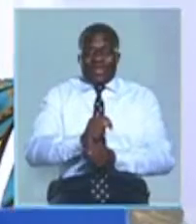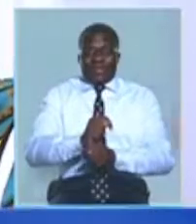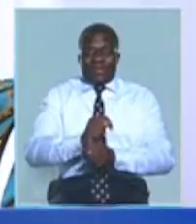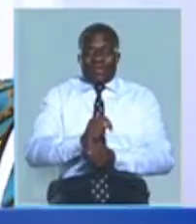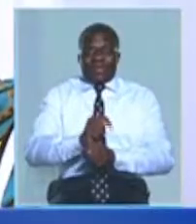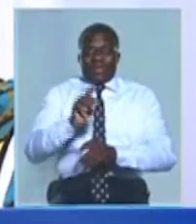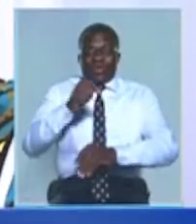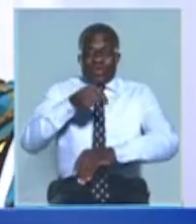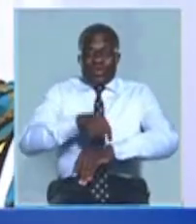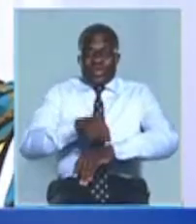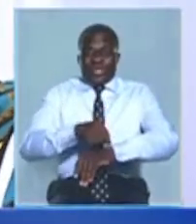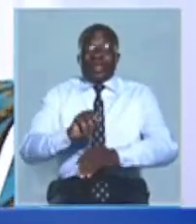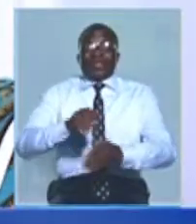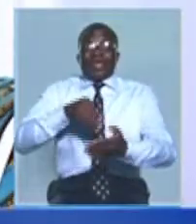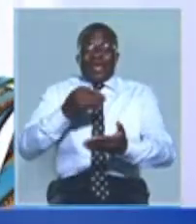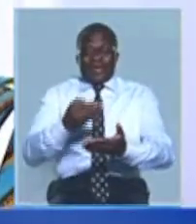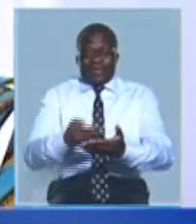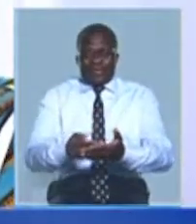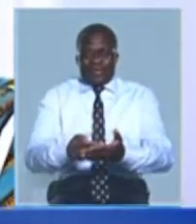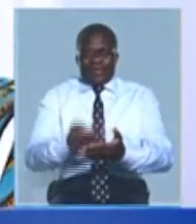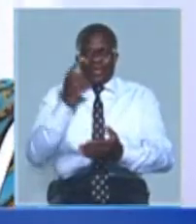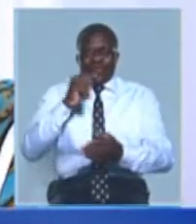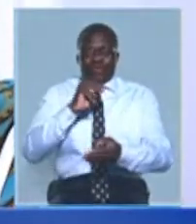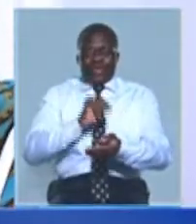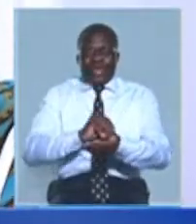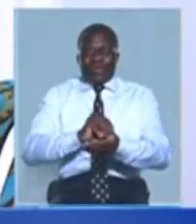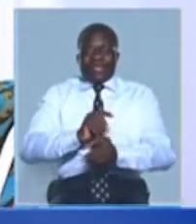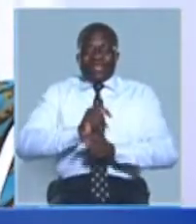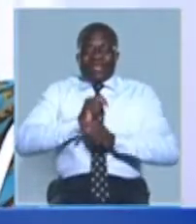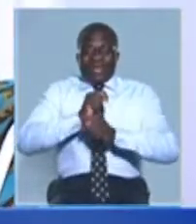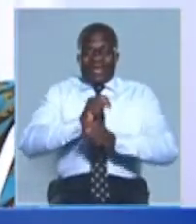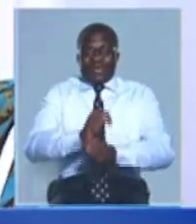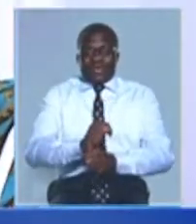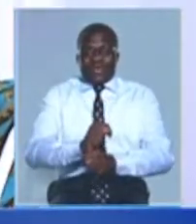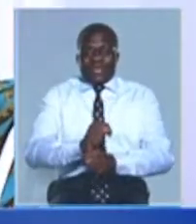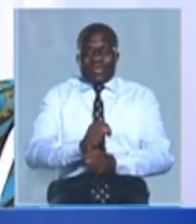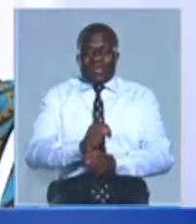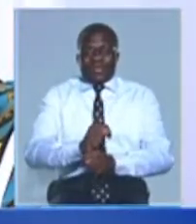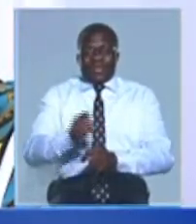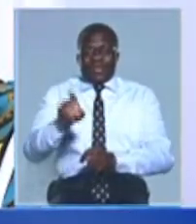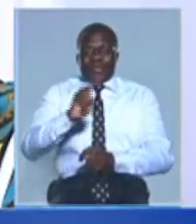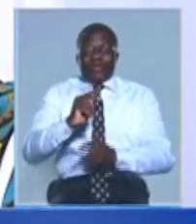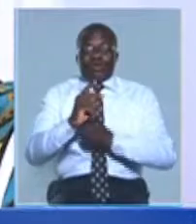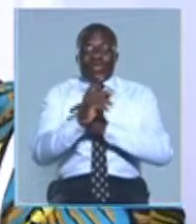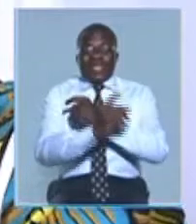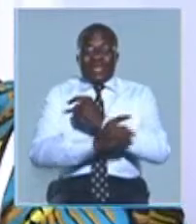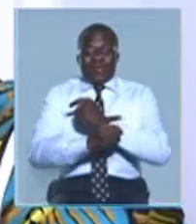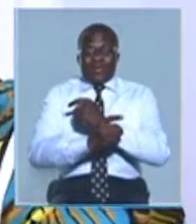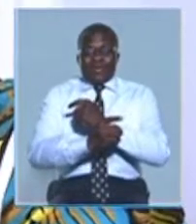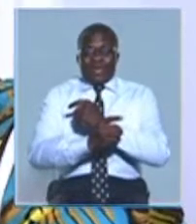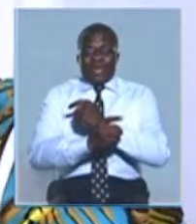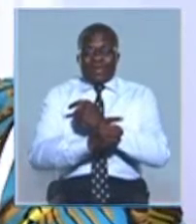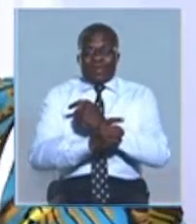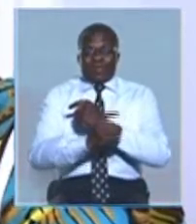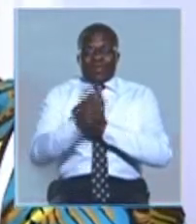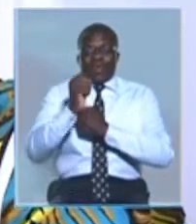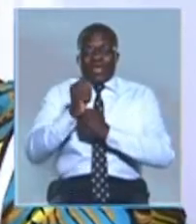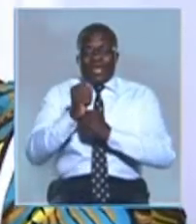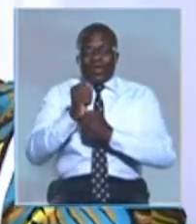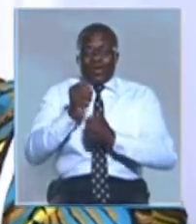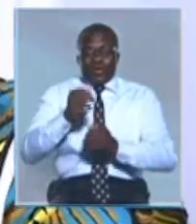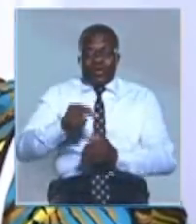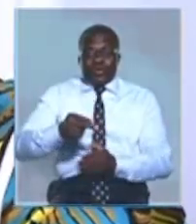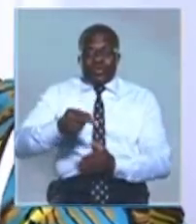Le temps est venu pour la médecine traditionnelle de votre département de se